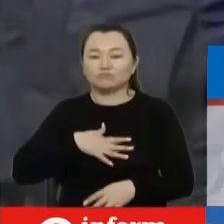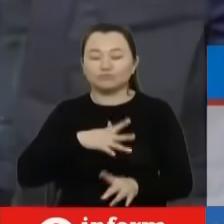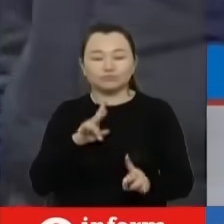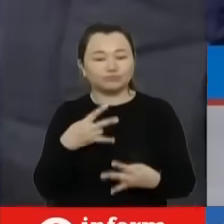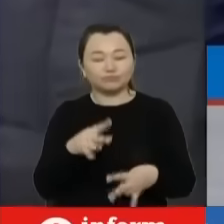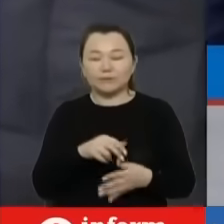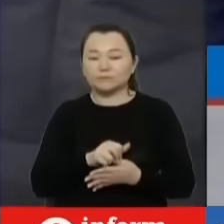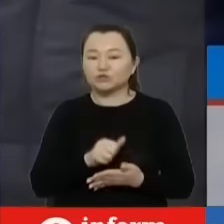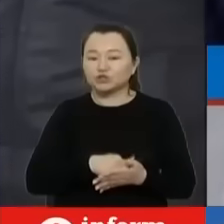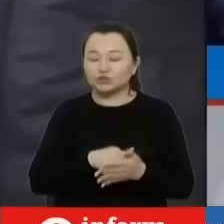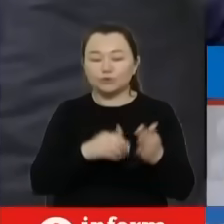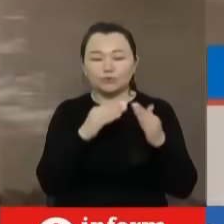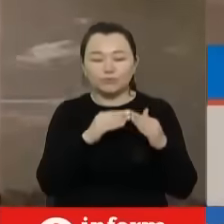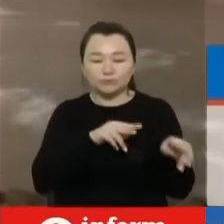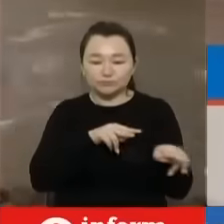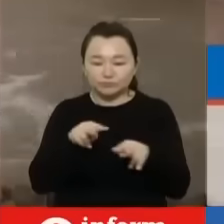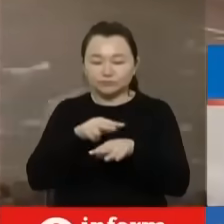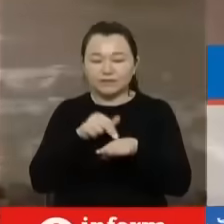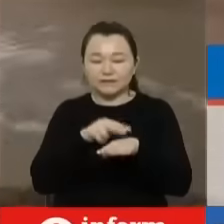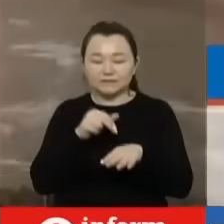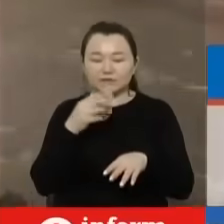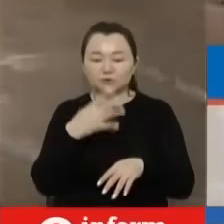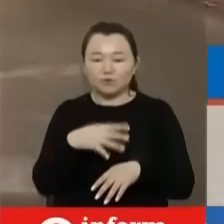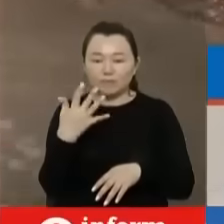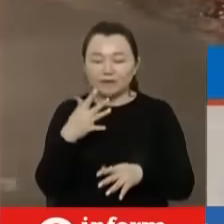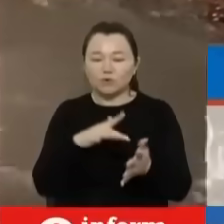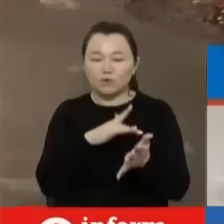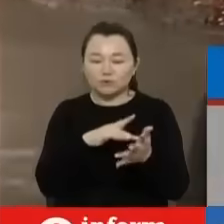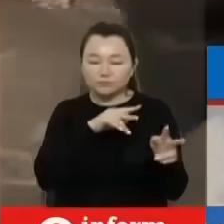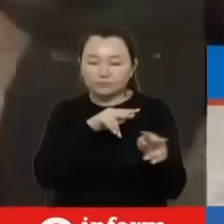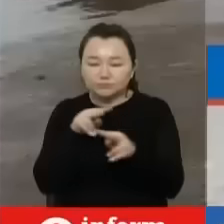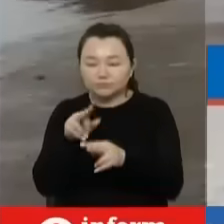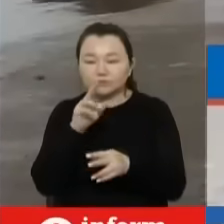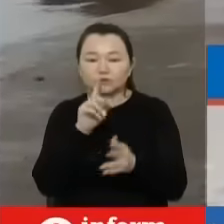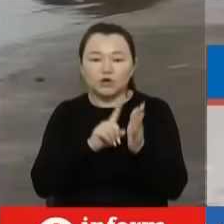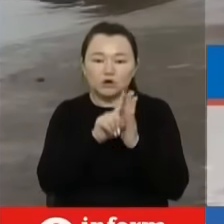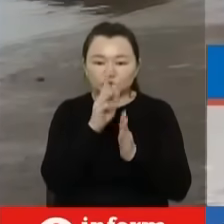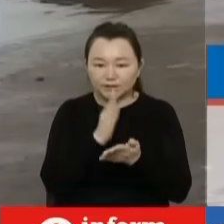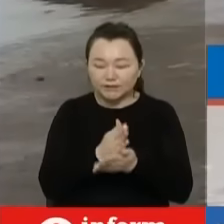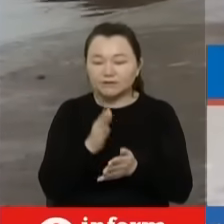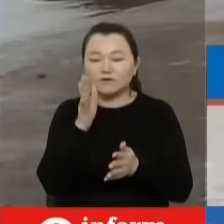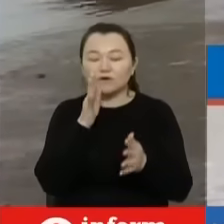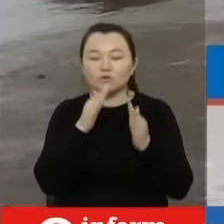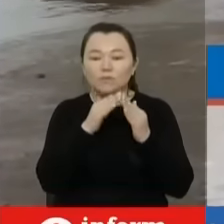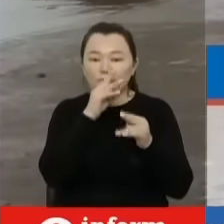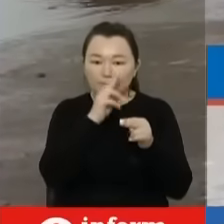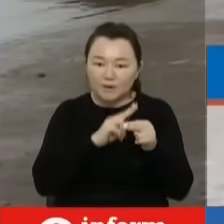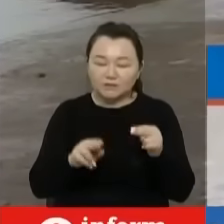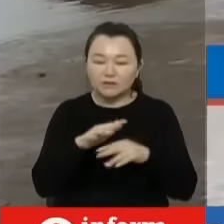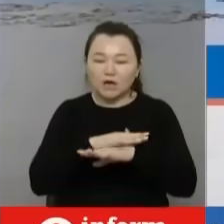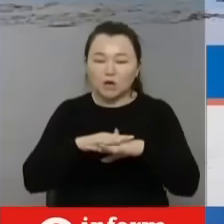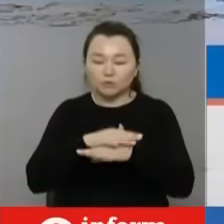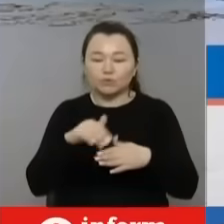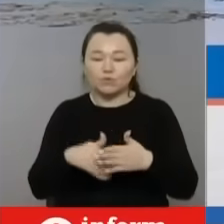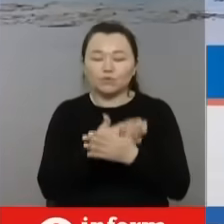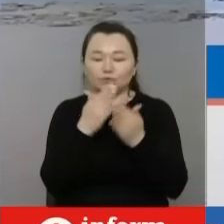Себебі мүліктерді күзету үшін полицейлер 45 елді мекенді бақылау қалған. Әрі апат салдарынан баспанасынан айырылған ел жаңа